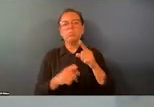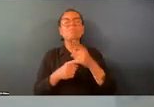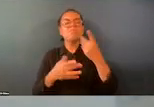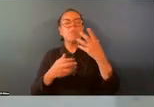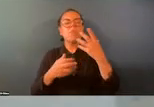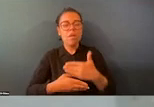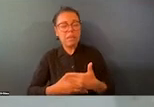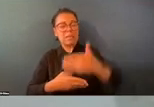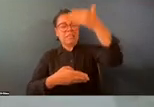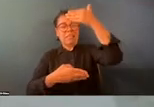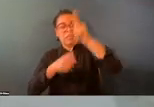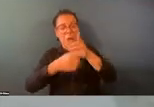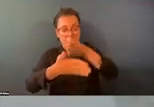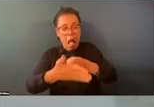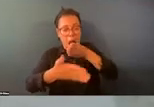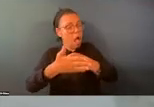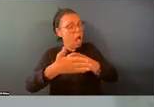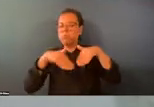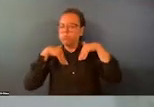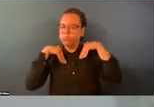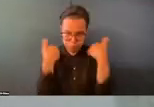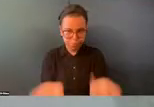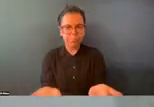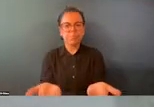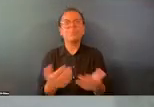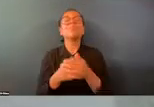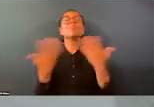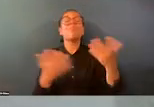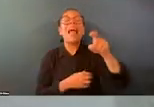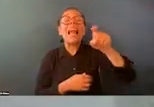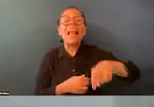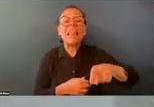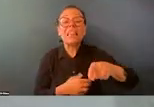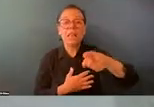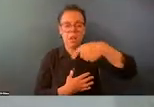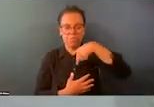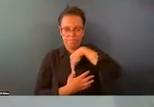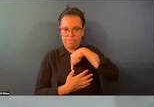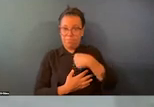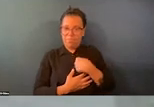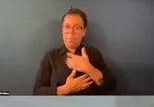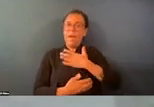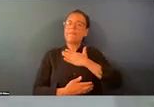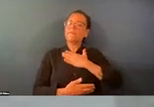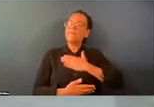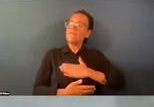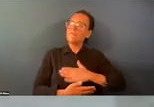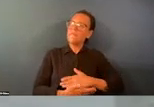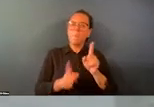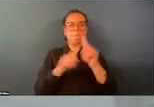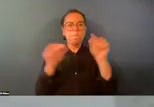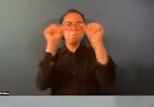сами заинтересованы и доказываем своим примером, своим знанием эти возможности. Главное быть